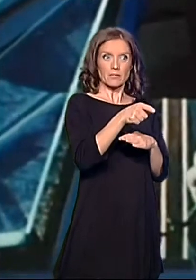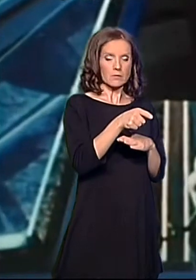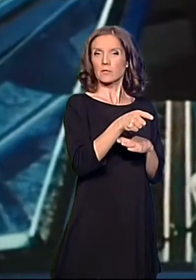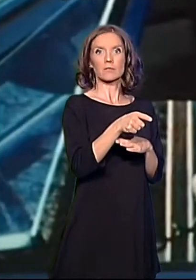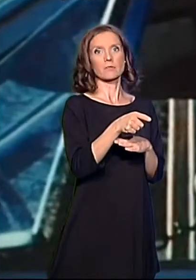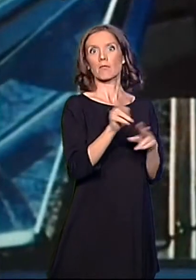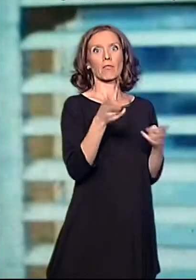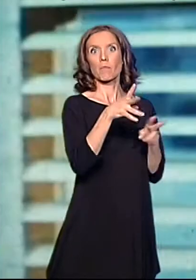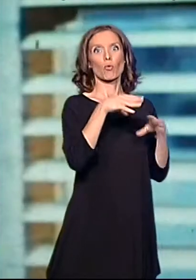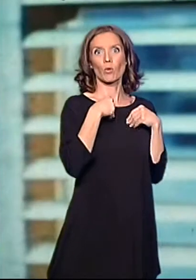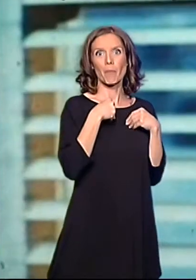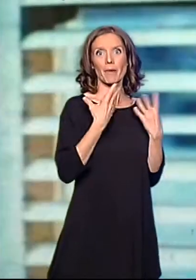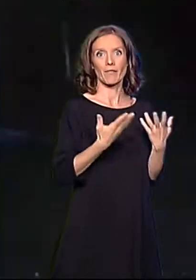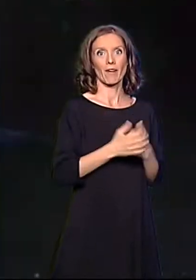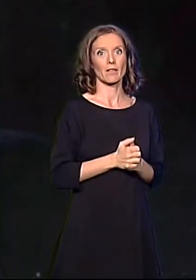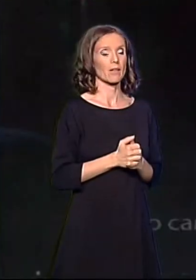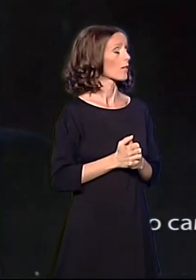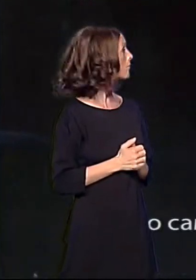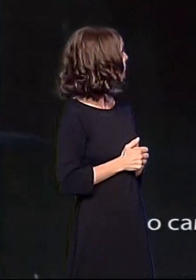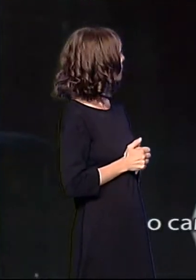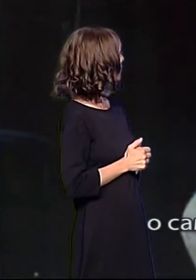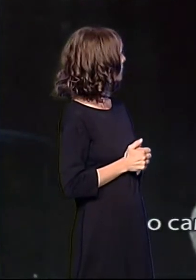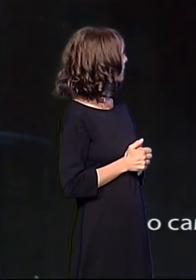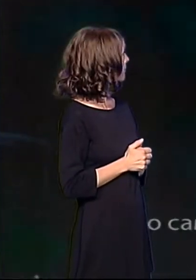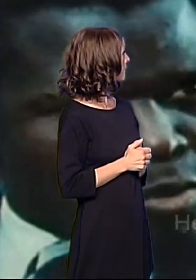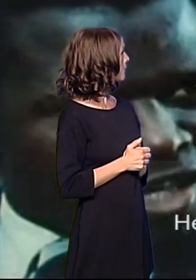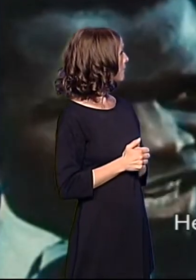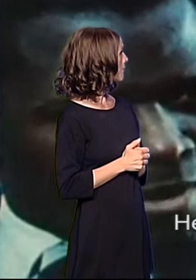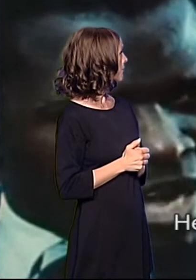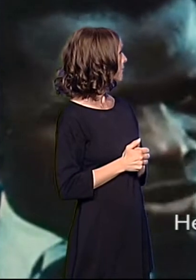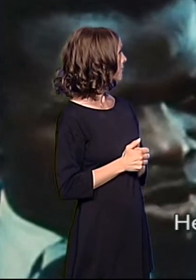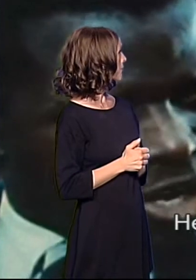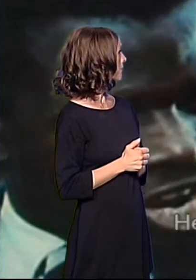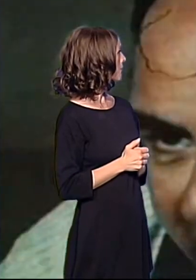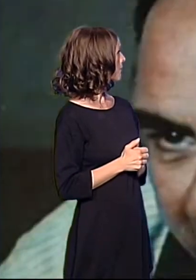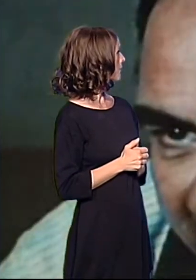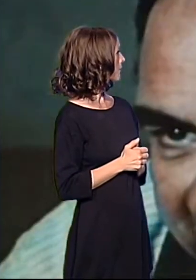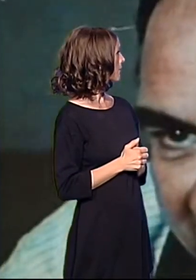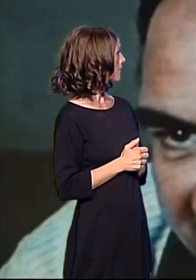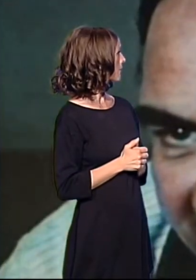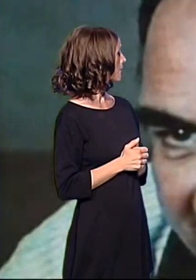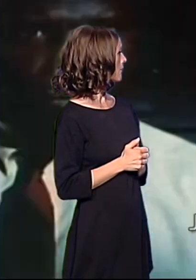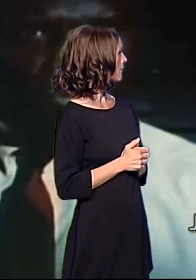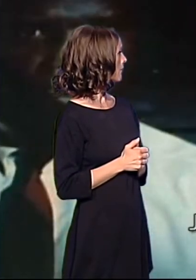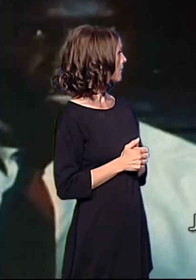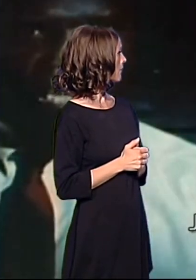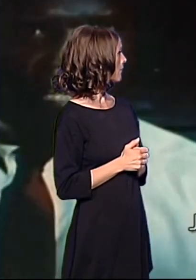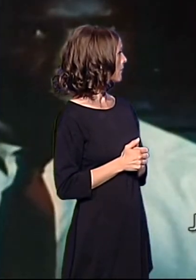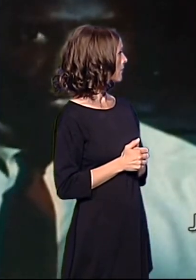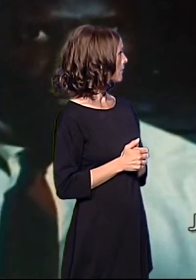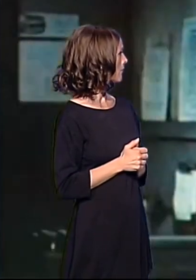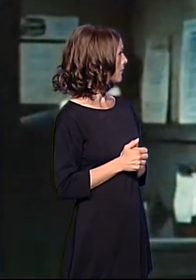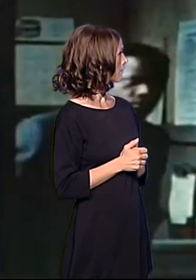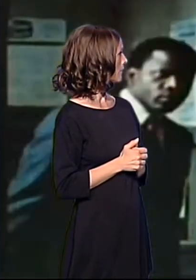Okay. I got him. Where's my husband? I thought I told you to get the hell out of here. You aren't taking me anywhere, you dig? You go get yourself killed. I'm a